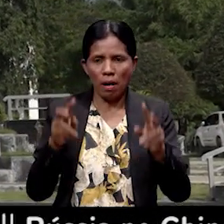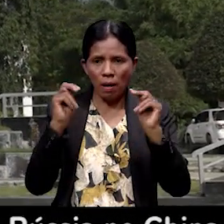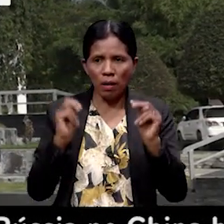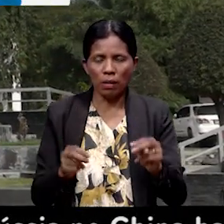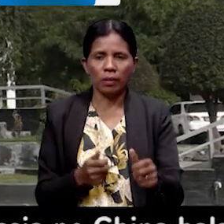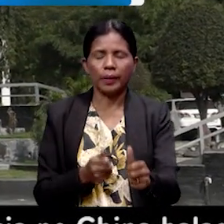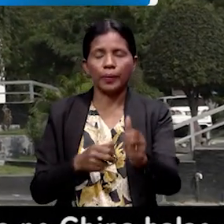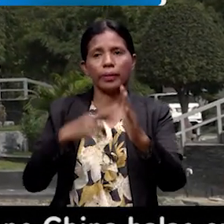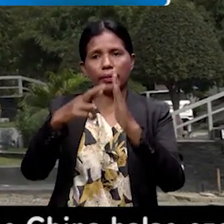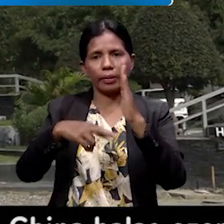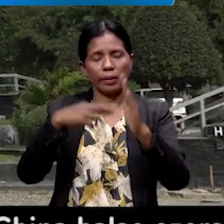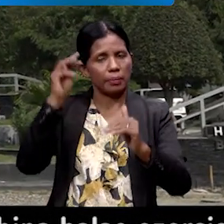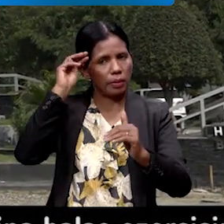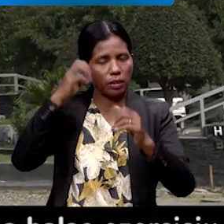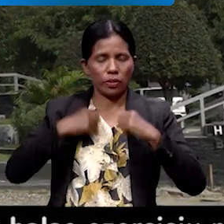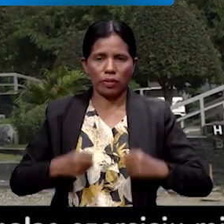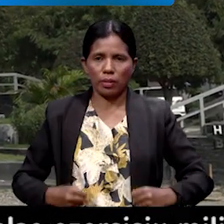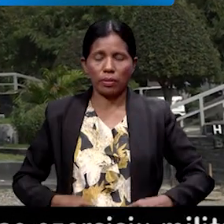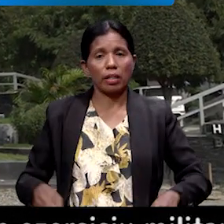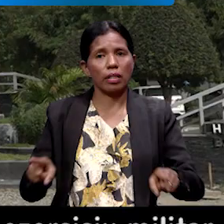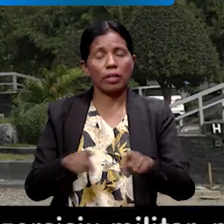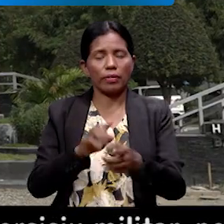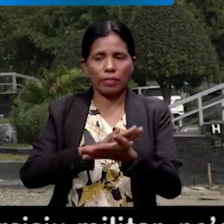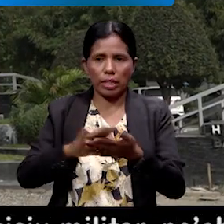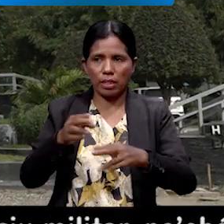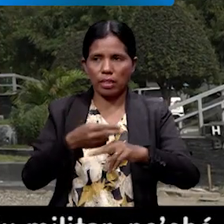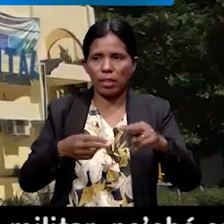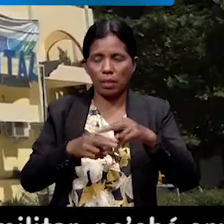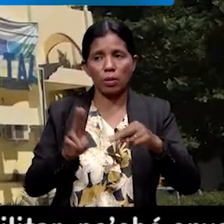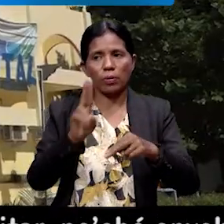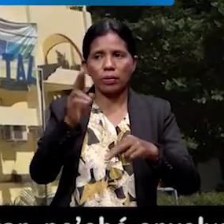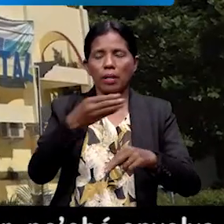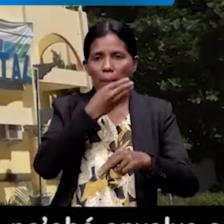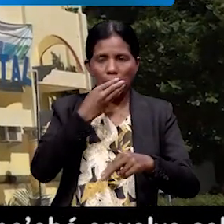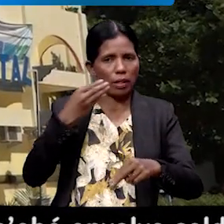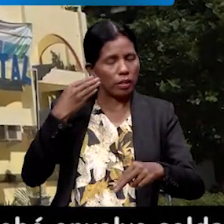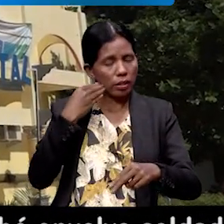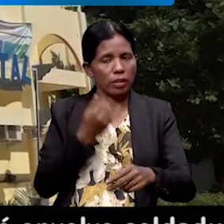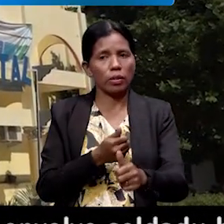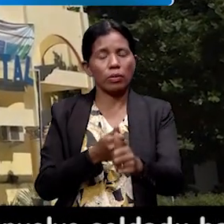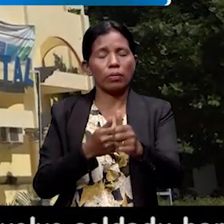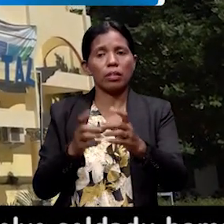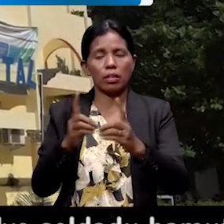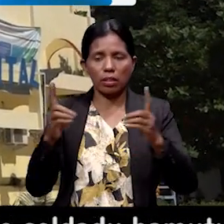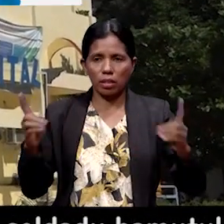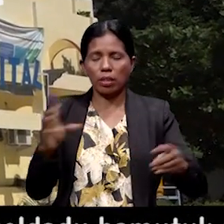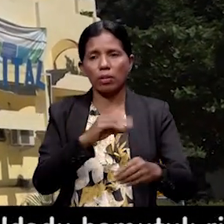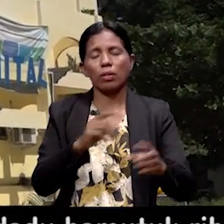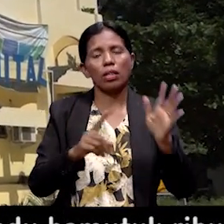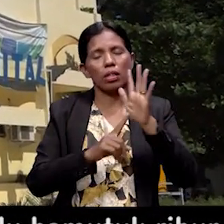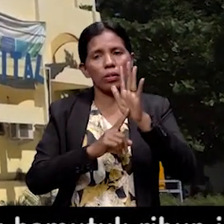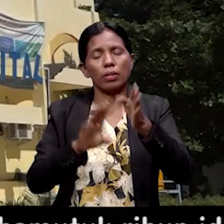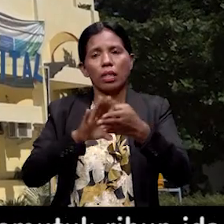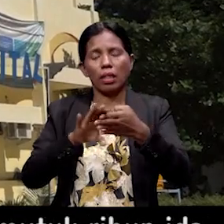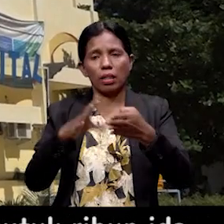mostuir protocolo Ministério Saúde hane sang fase 5 uja maskra cumpre distanciamento social no hatudu kartaun